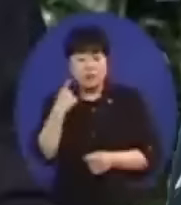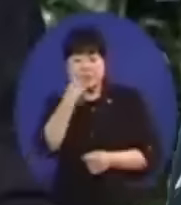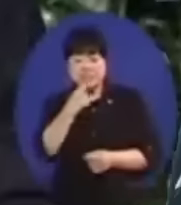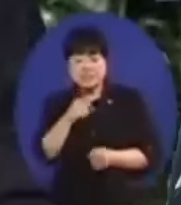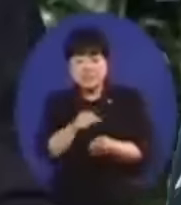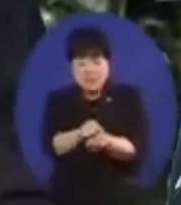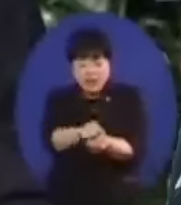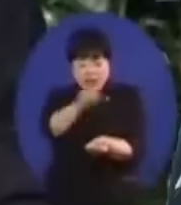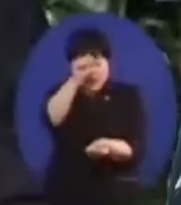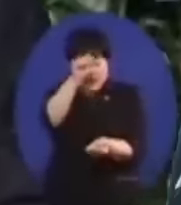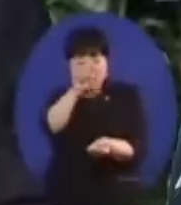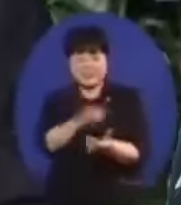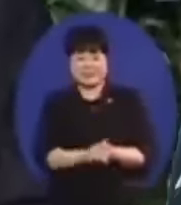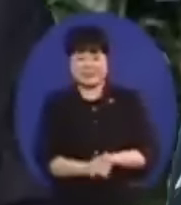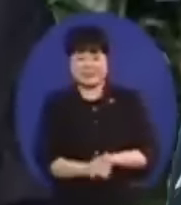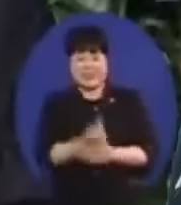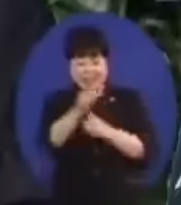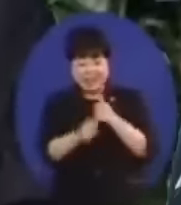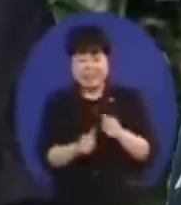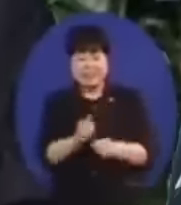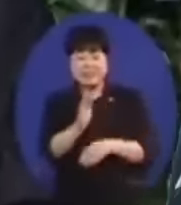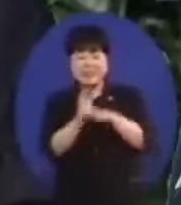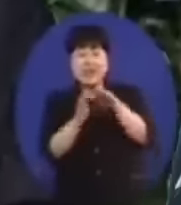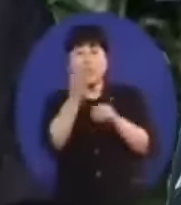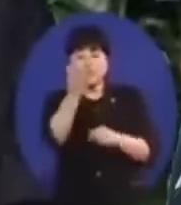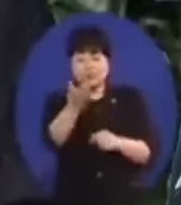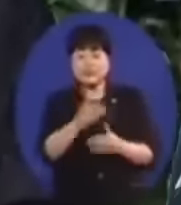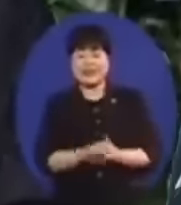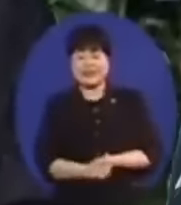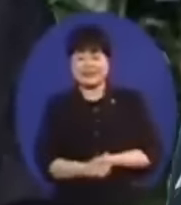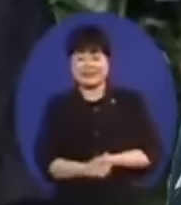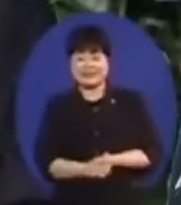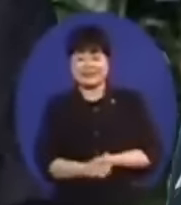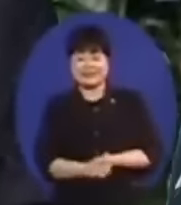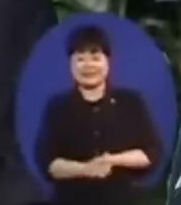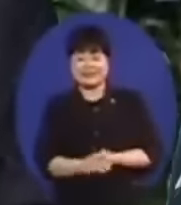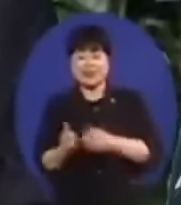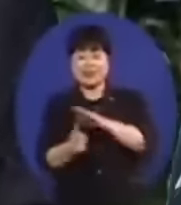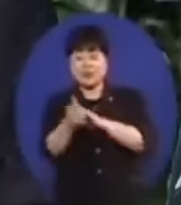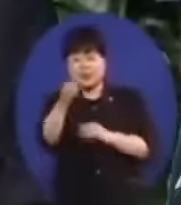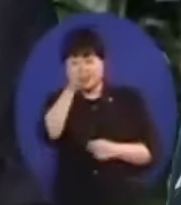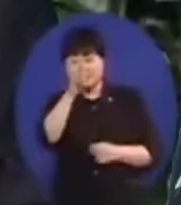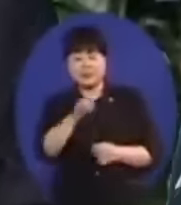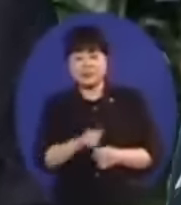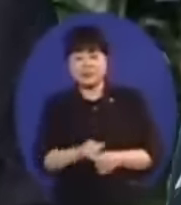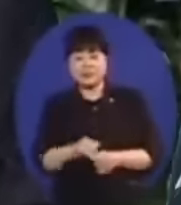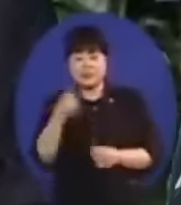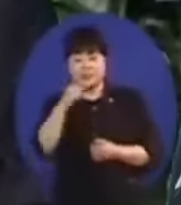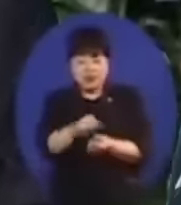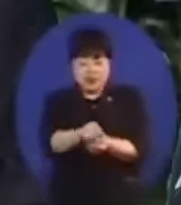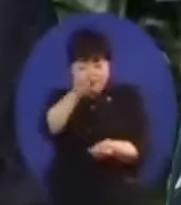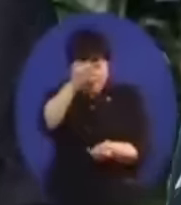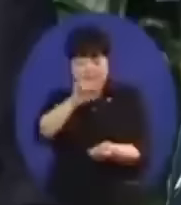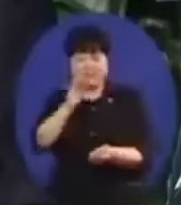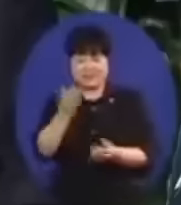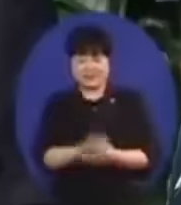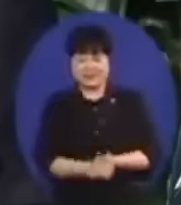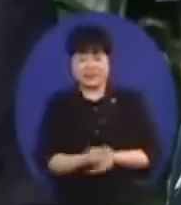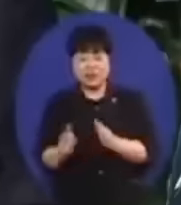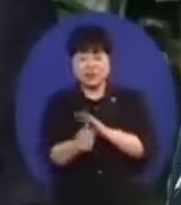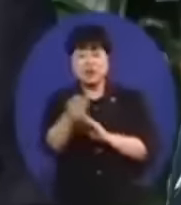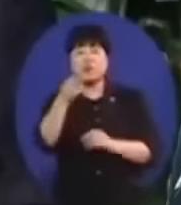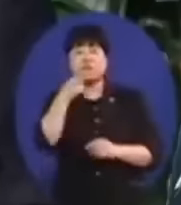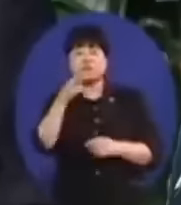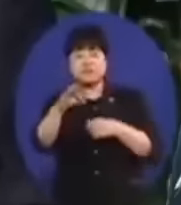크게 열어야 하나님이 채우시게 되는데 소원이 있어야 입을 크게 열지요.